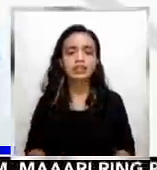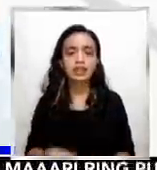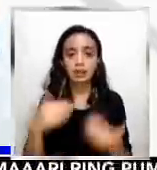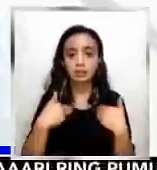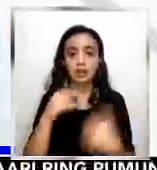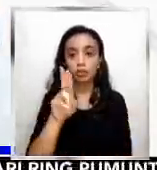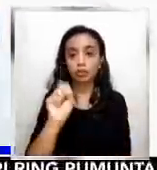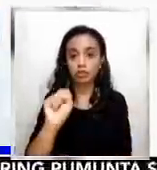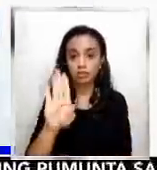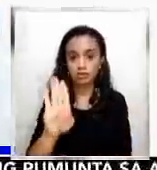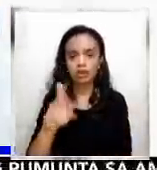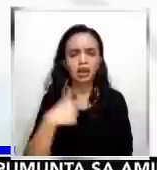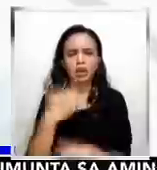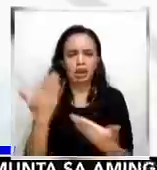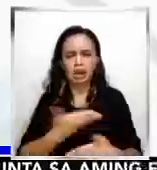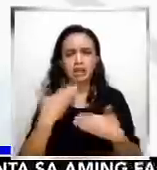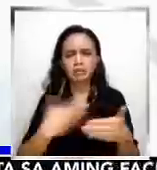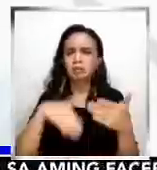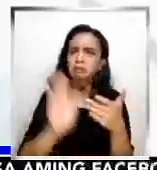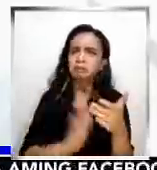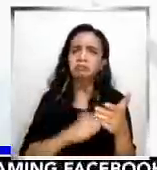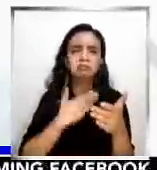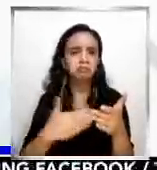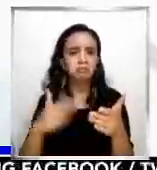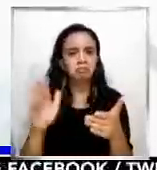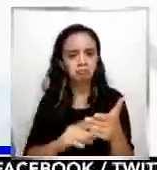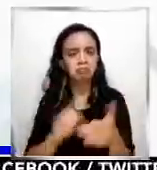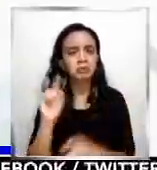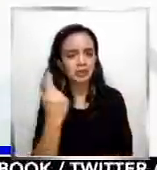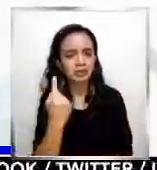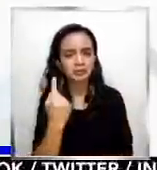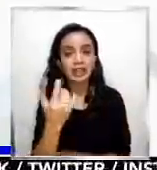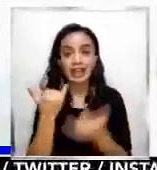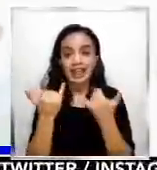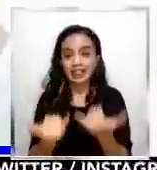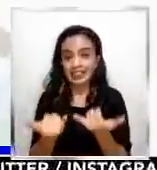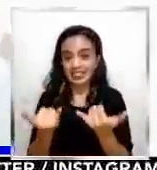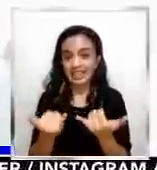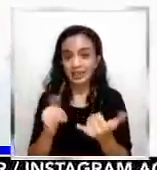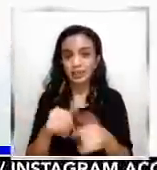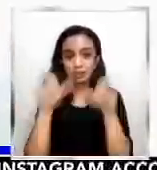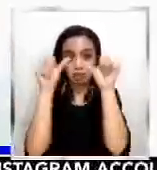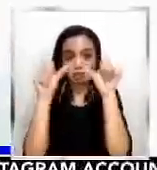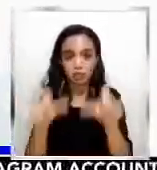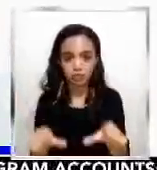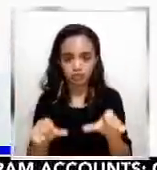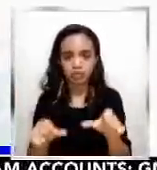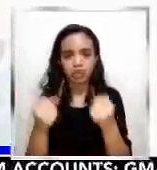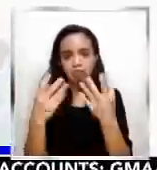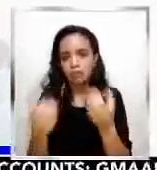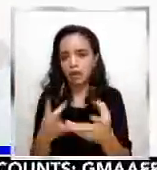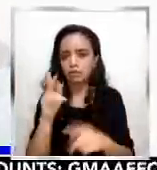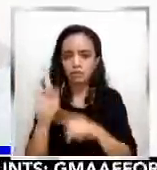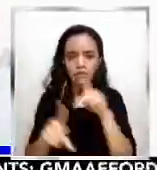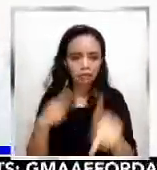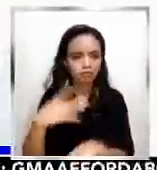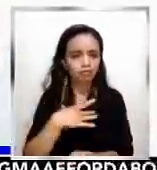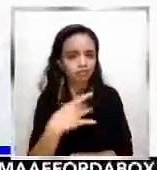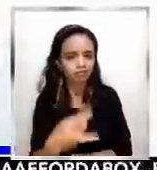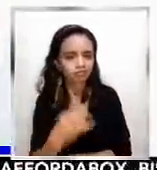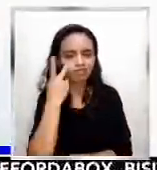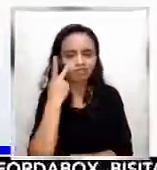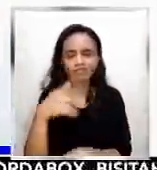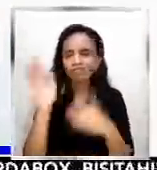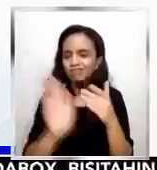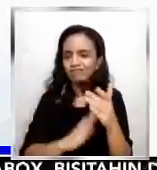na ako, kakanta-kanta na lang. Kinagigiliwan ngayon ang mga post niya sa social media. Tampok ang pagbirit habang nagbabalat